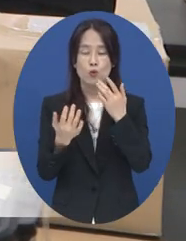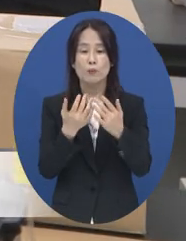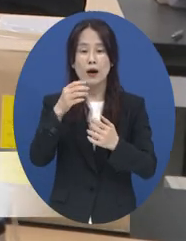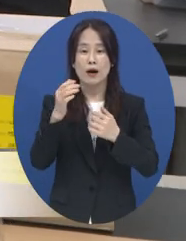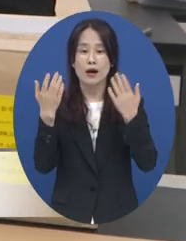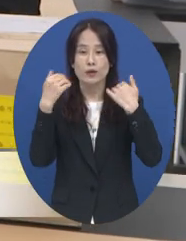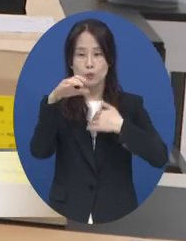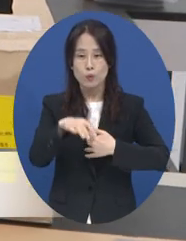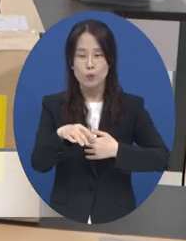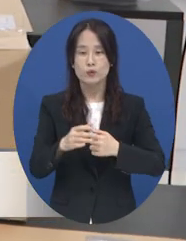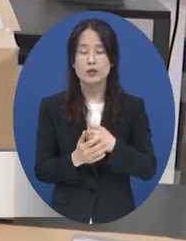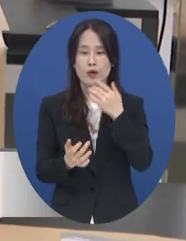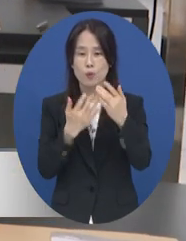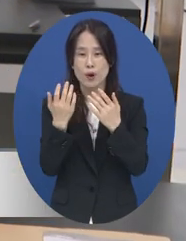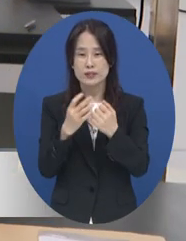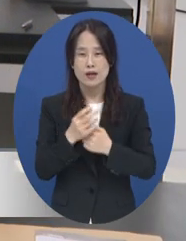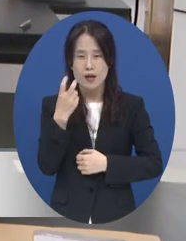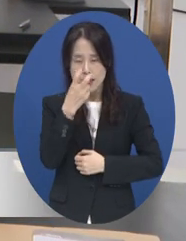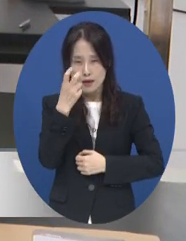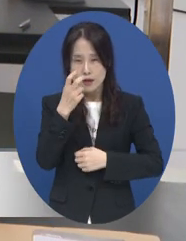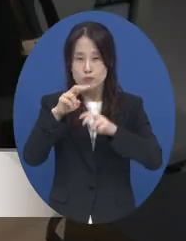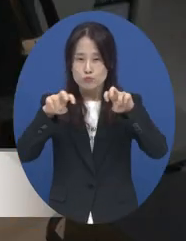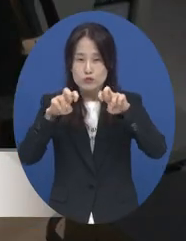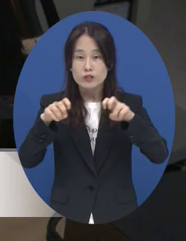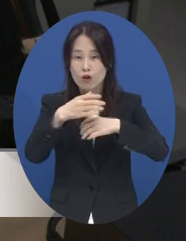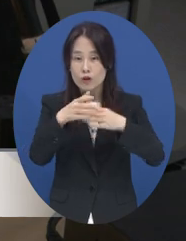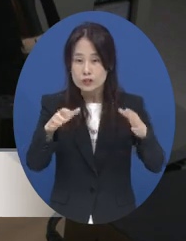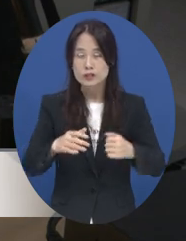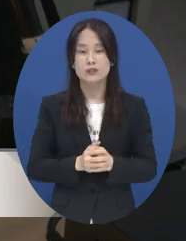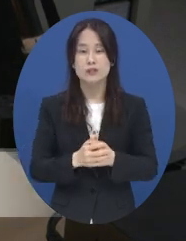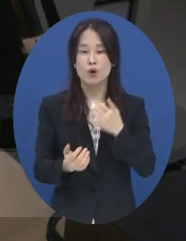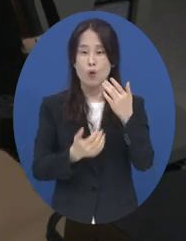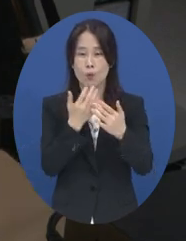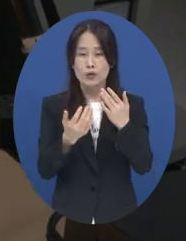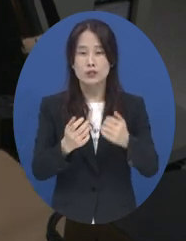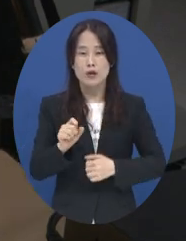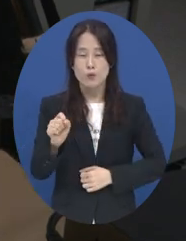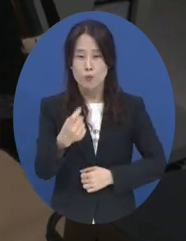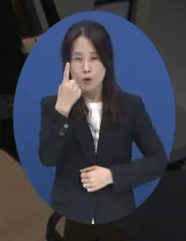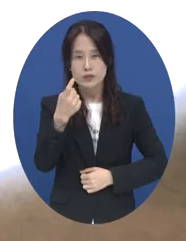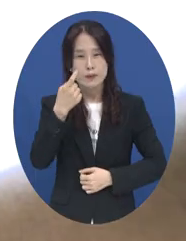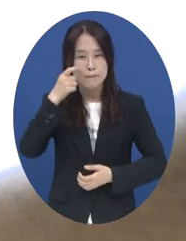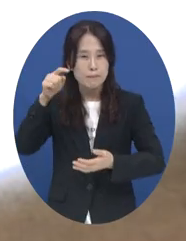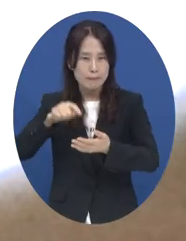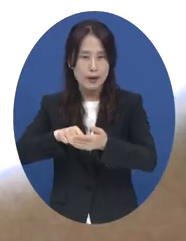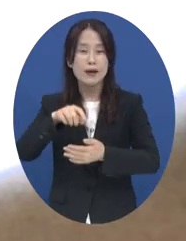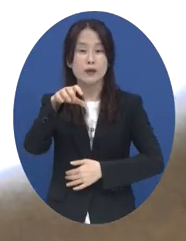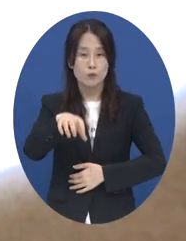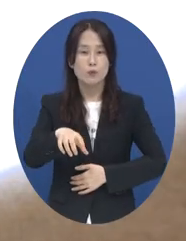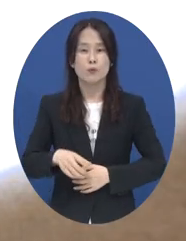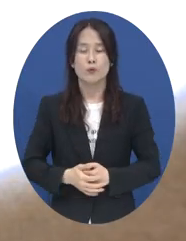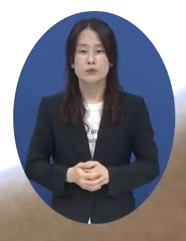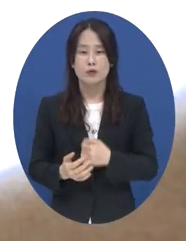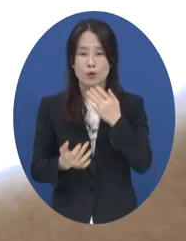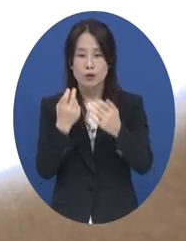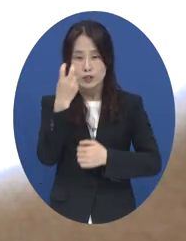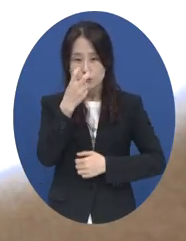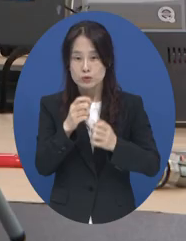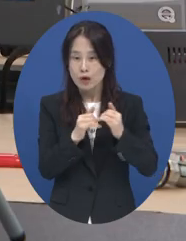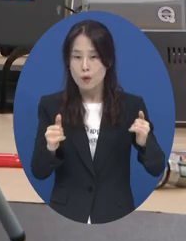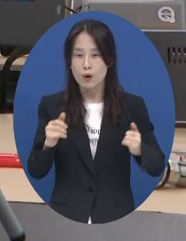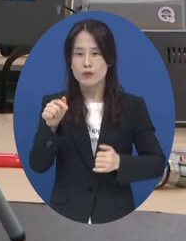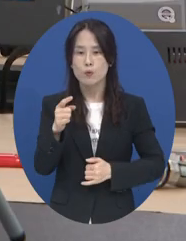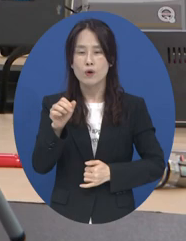경기도 소방학교에 위치한 화재 감정 분석실입니다. 경기 지역 관내 소방서에서 의뢰한 화재 원인을 밝혀내는 곳입니다.